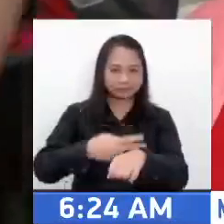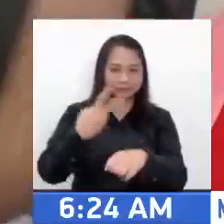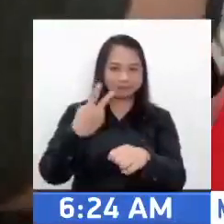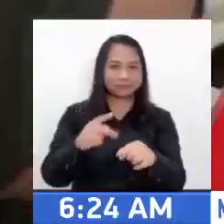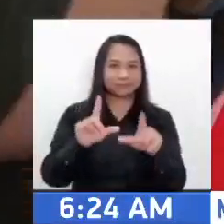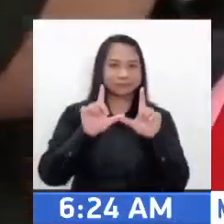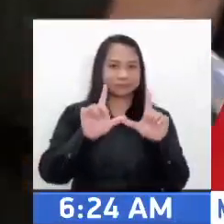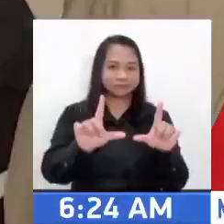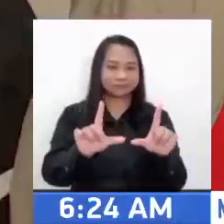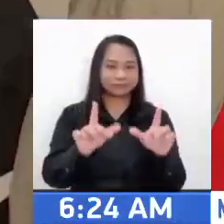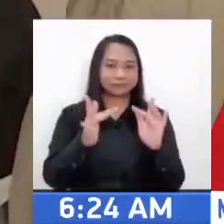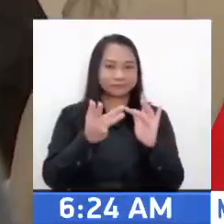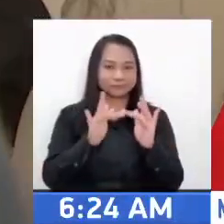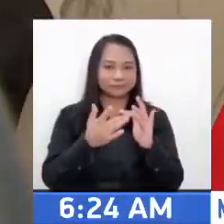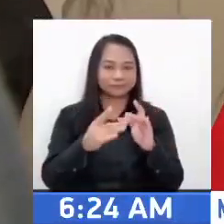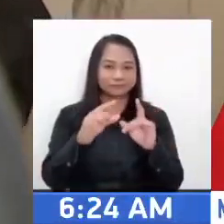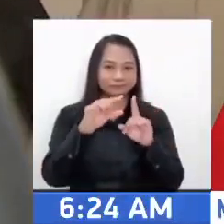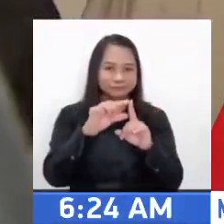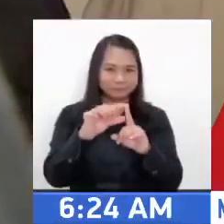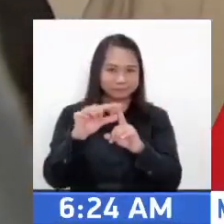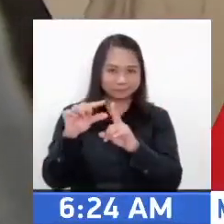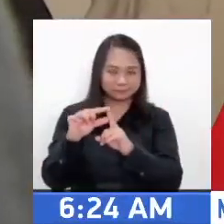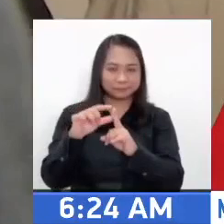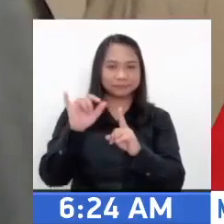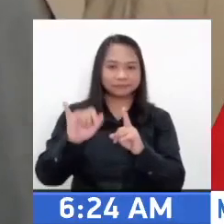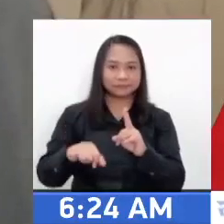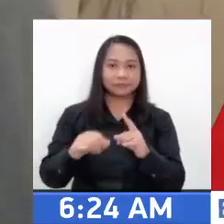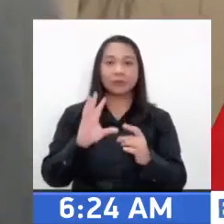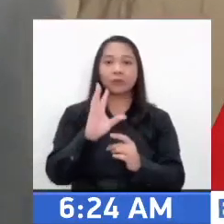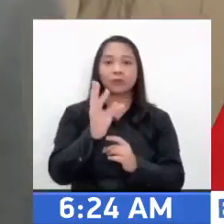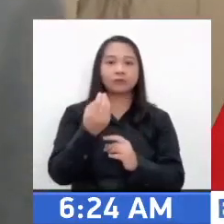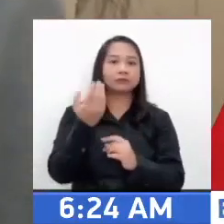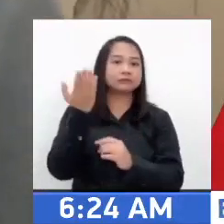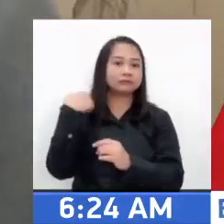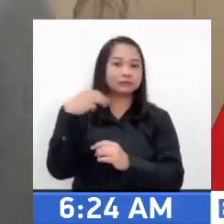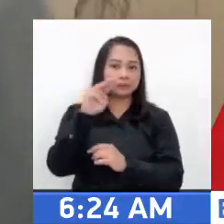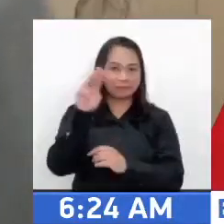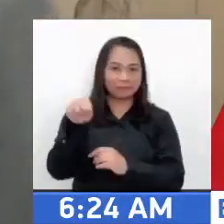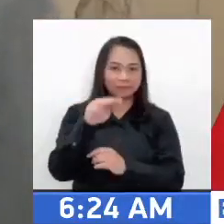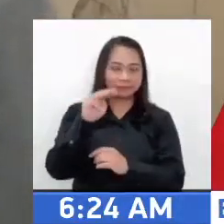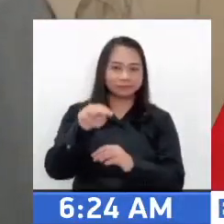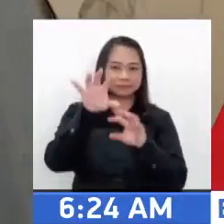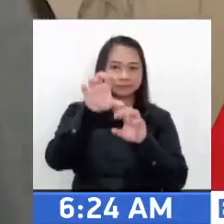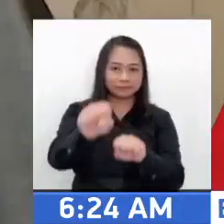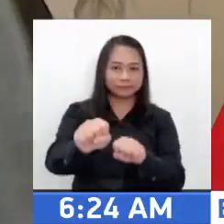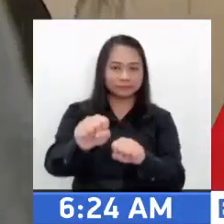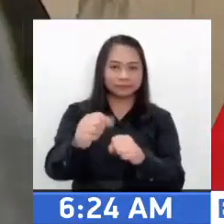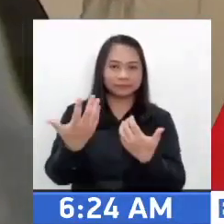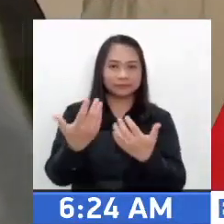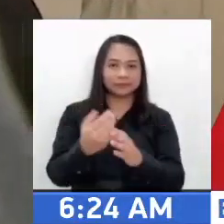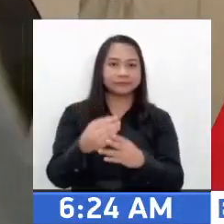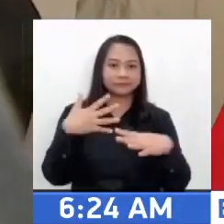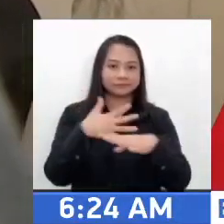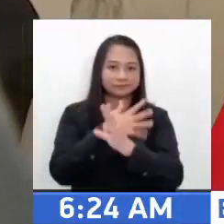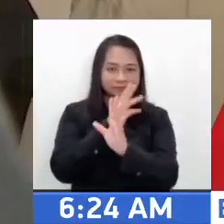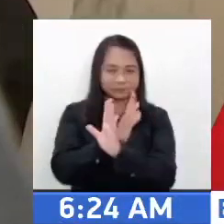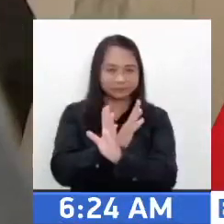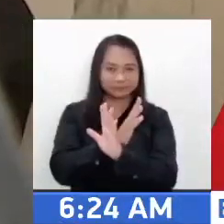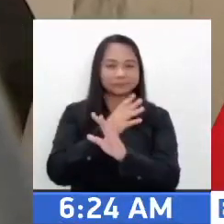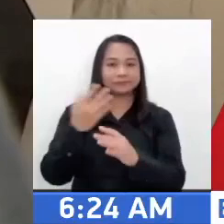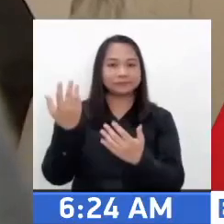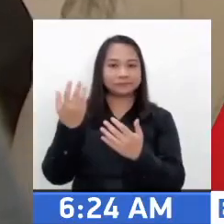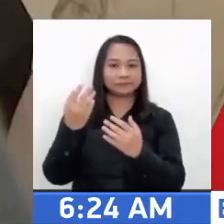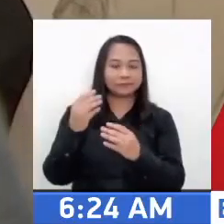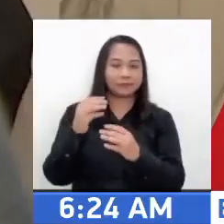kahapon. Inaresto si Bello noong Lunes matapos siyang kasuhan ni dating Davao City Information Officer Jeffrey Tupas dahil sa mga pahayag